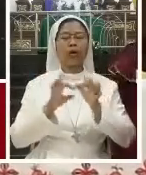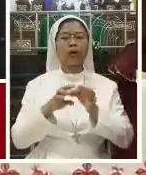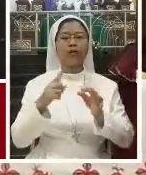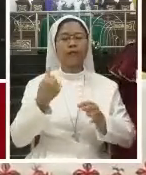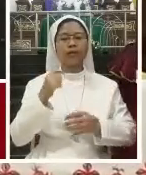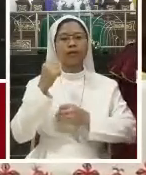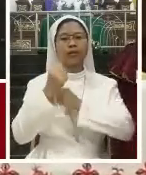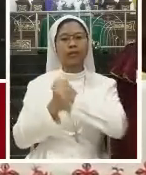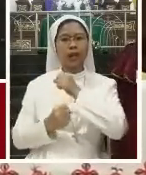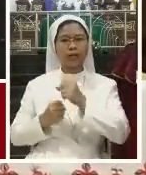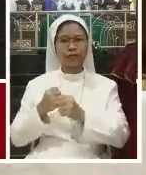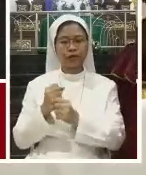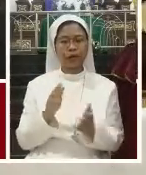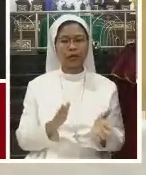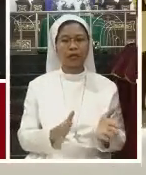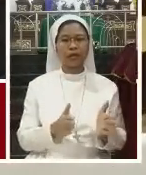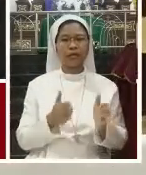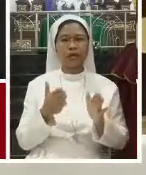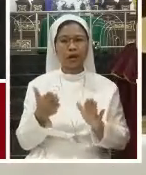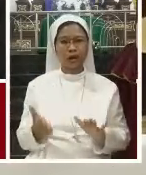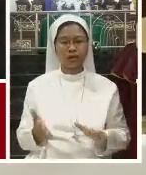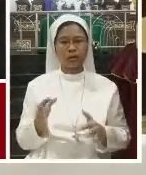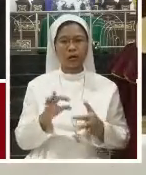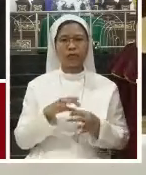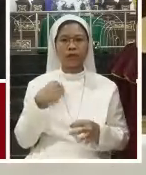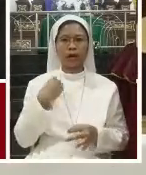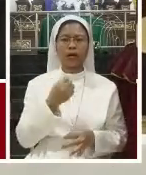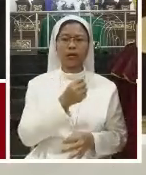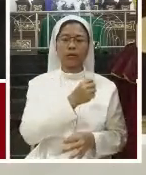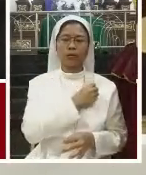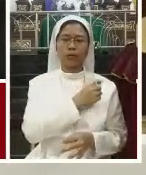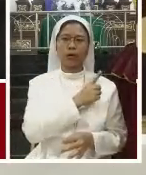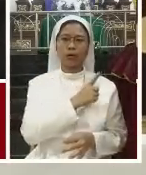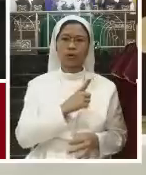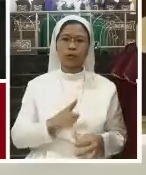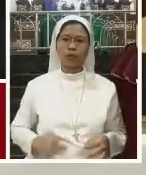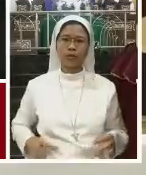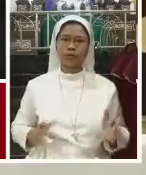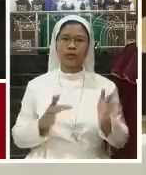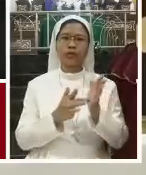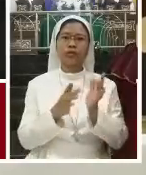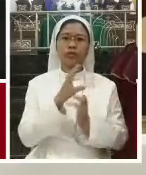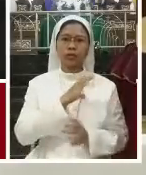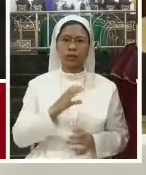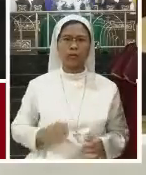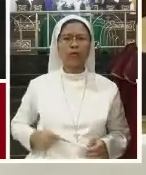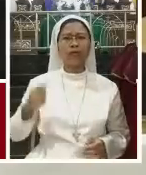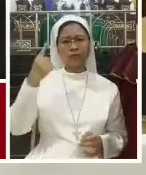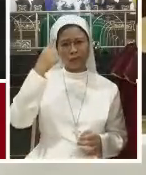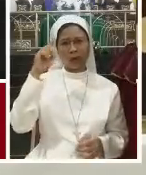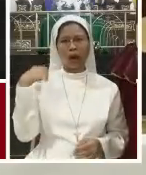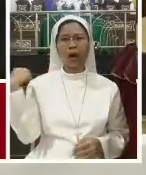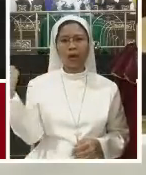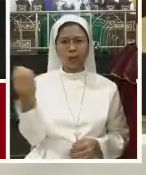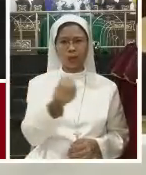pagsakit, pagkagadan kang sa tung kagawa ng Jesucristo para sa satong kaligtasan.